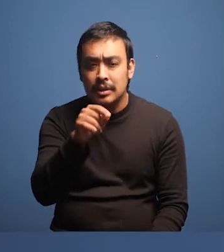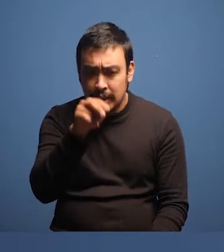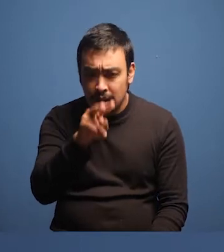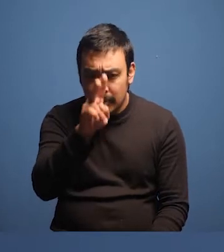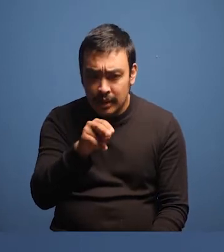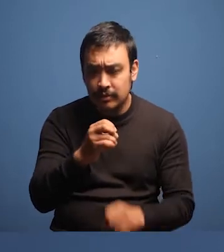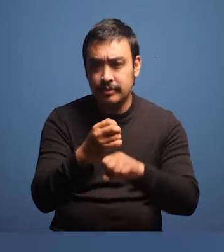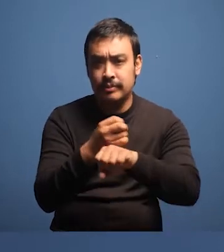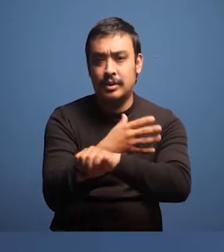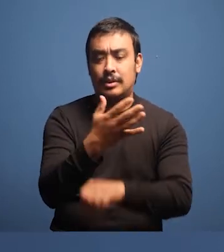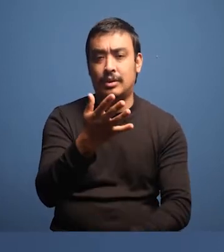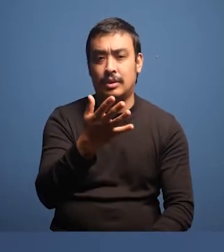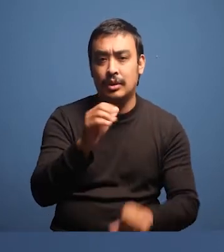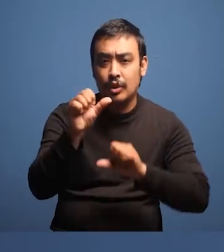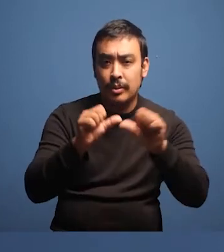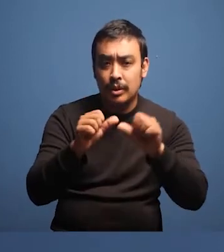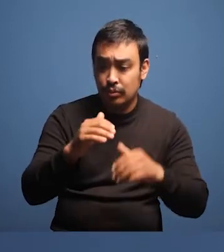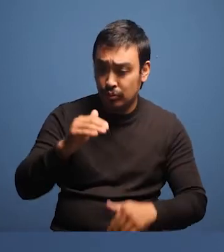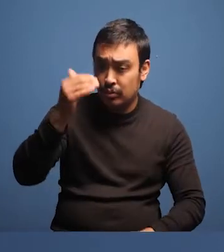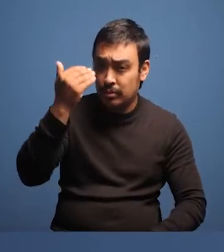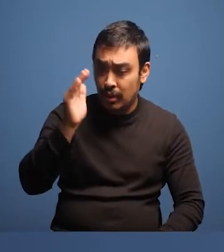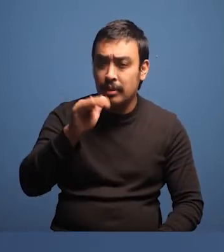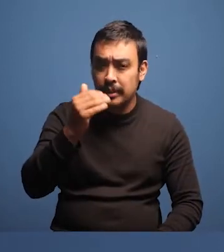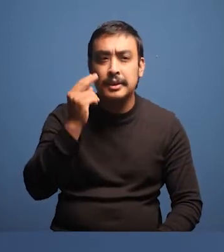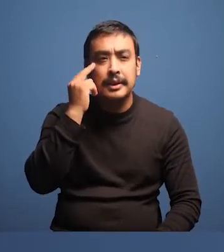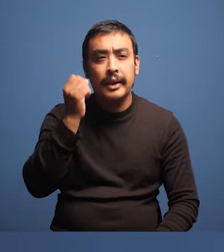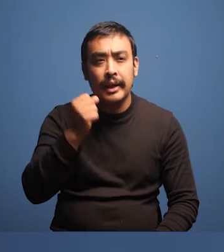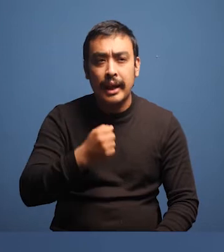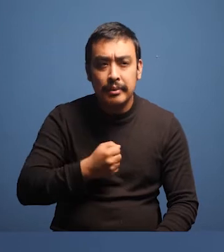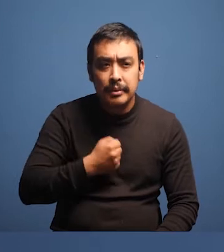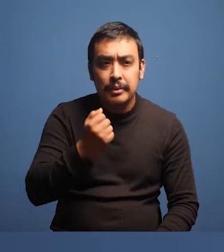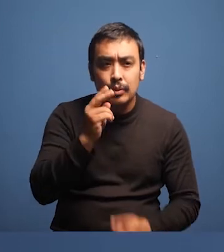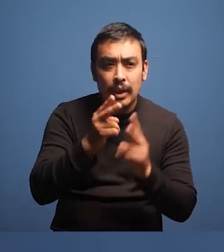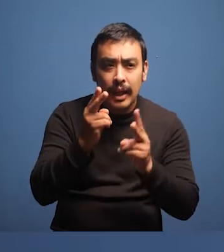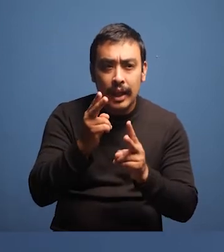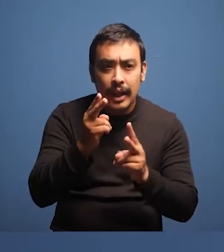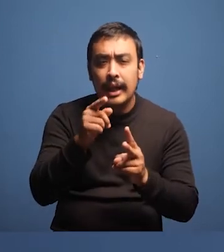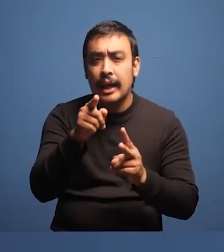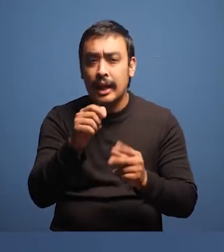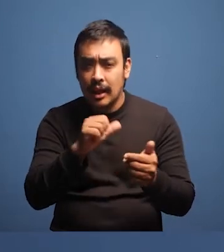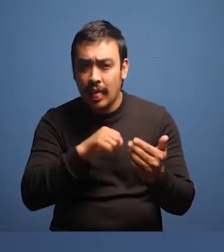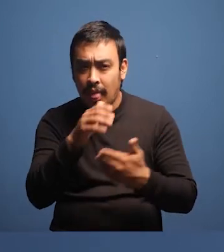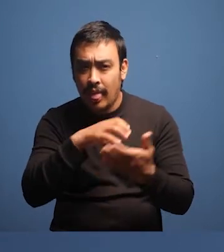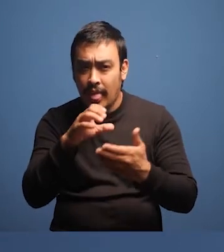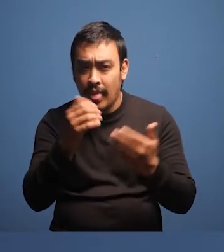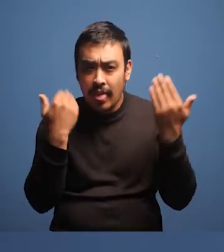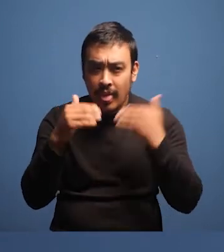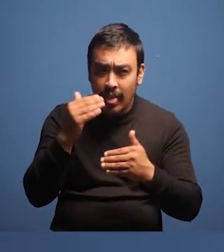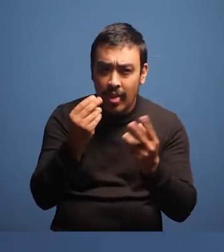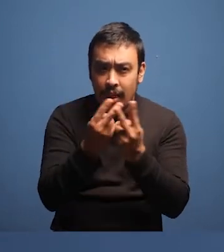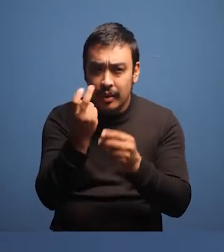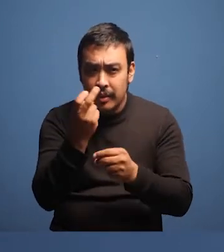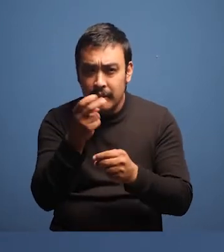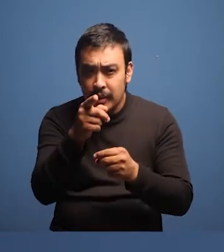हुँदैन होइन। जब उसले ठुलो भएर जान्छ अनि उसले थाहा पाउँछ कि आफूमा भएको कुरा चाहिँ लाग्यो त सेक्सुअल ह्यारासमेन्ट रहेछ भन्ने कुरा थाहा भयो भने उसको